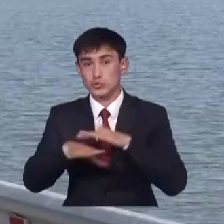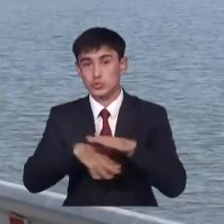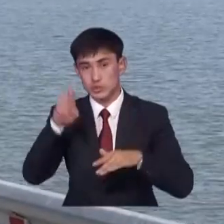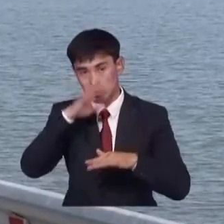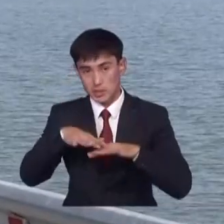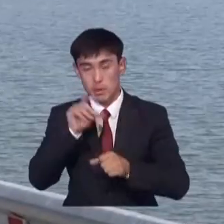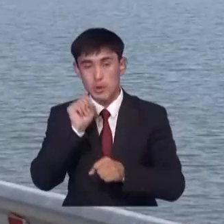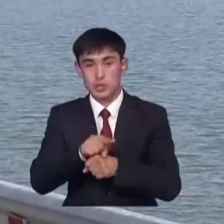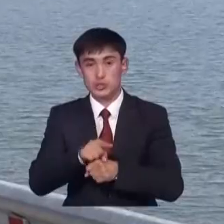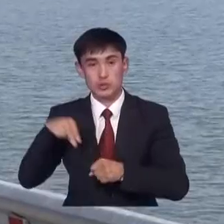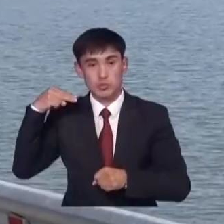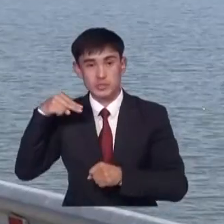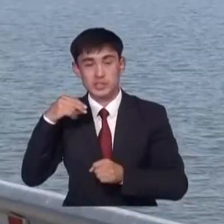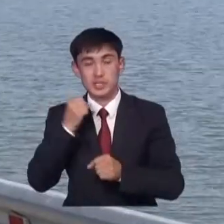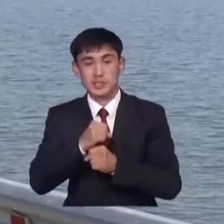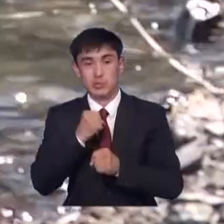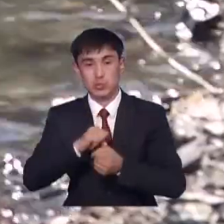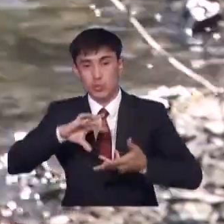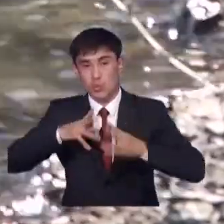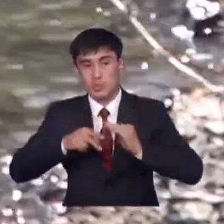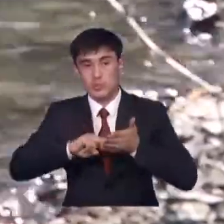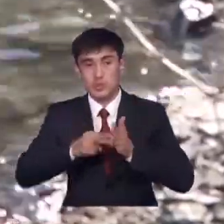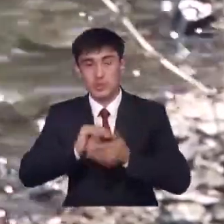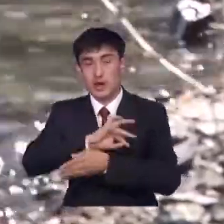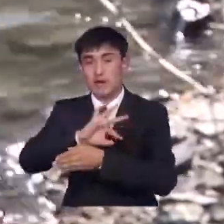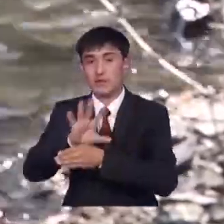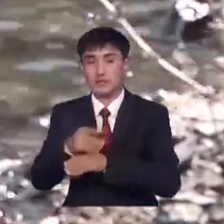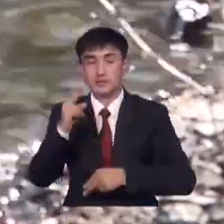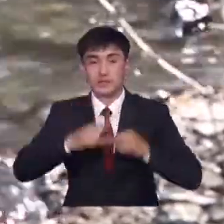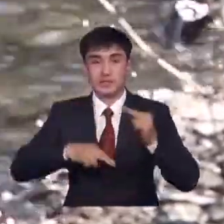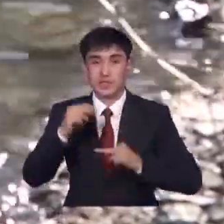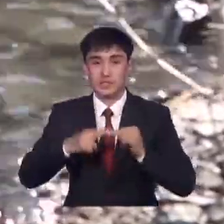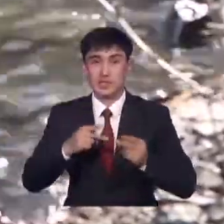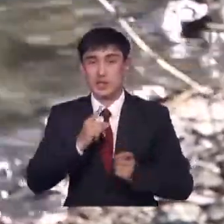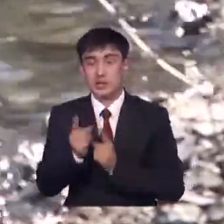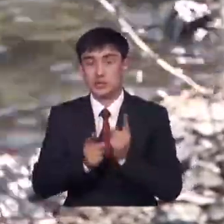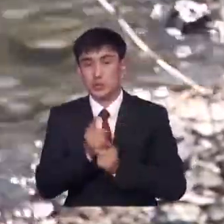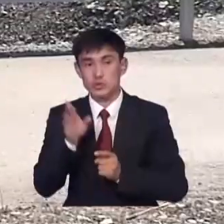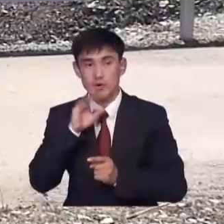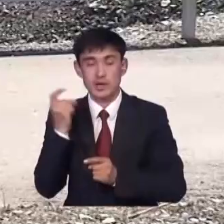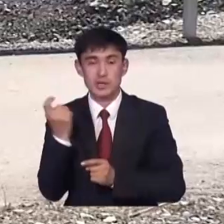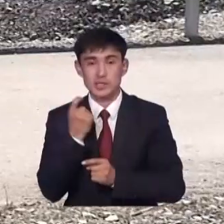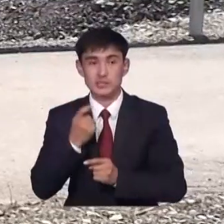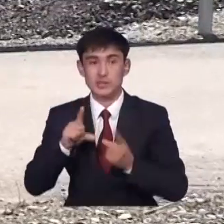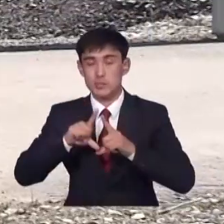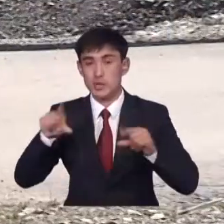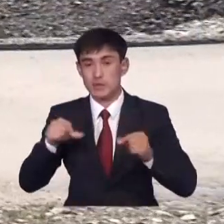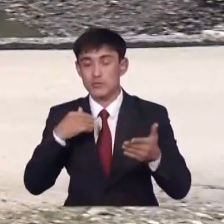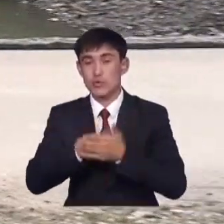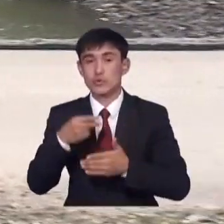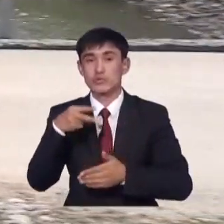По поручению президента разработан комплексный план, охватывающий строительство и реконструкцию водохозяйственных объектов